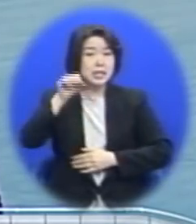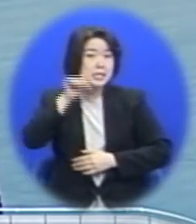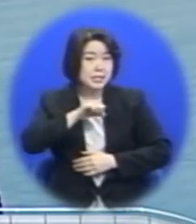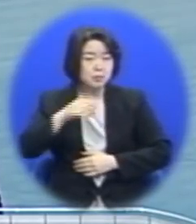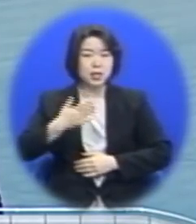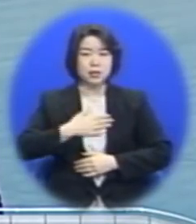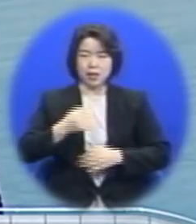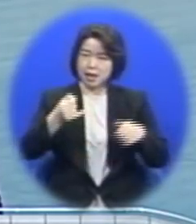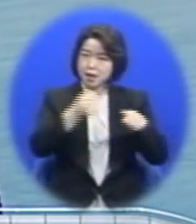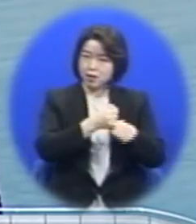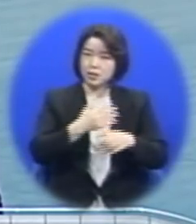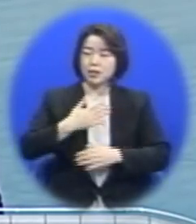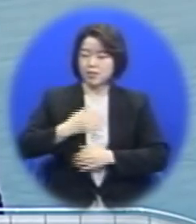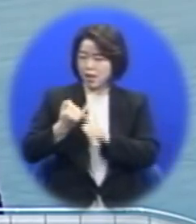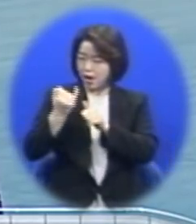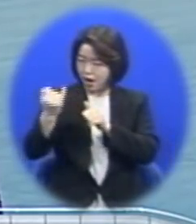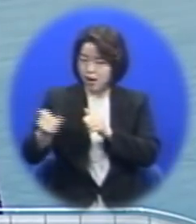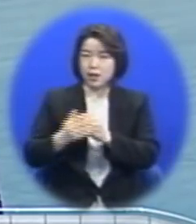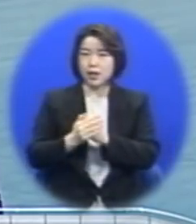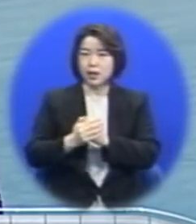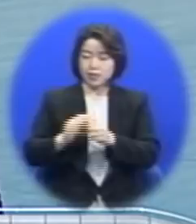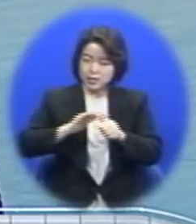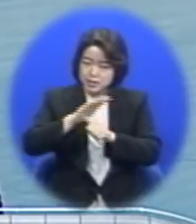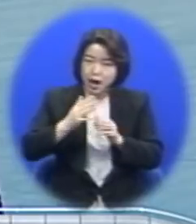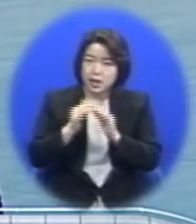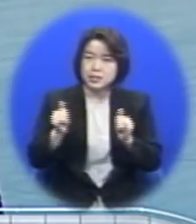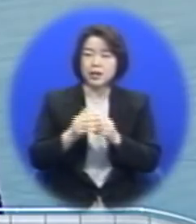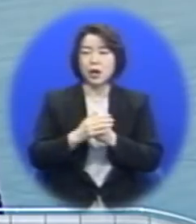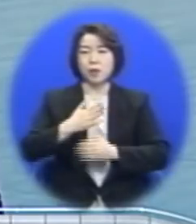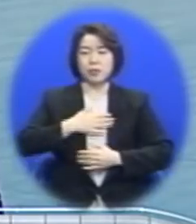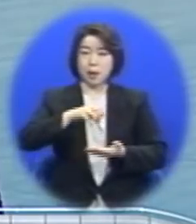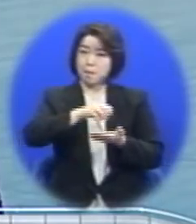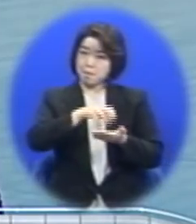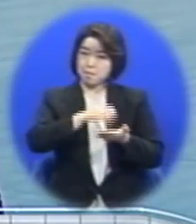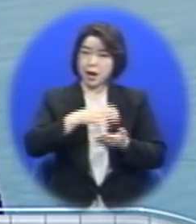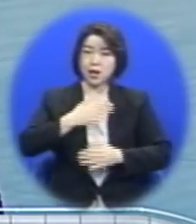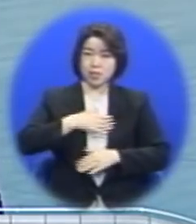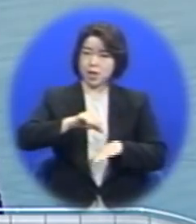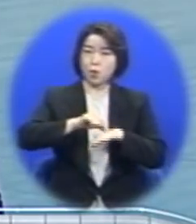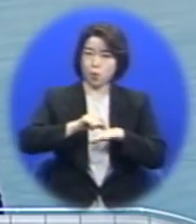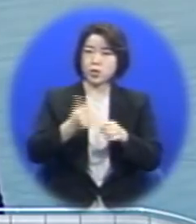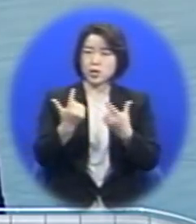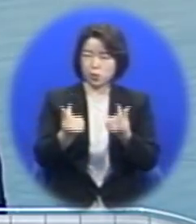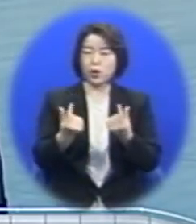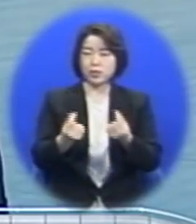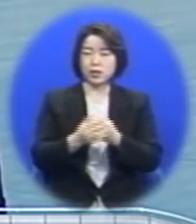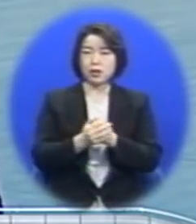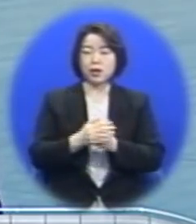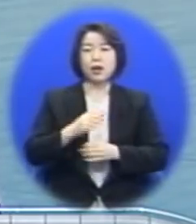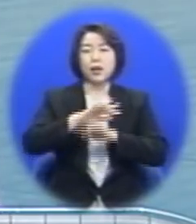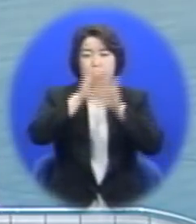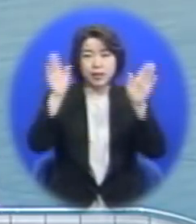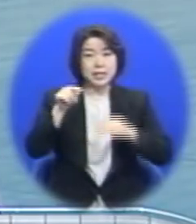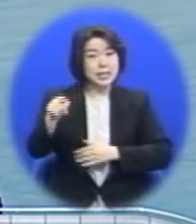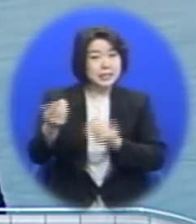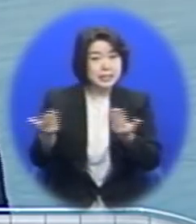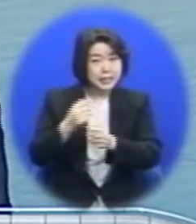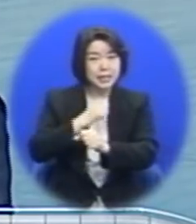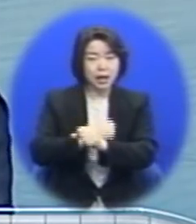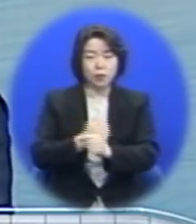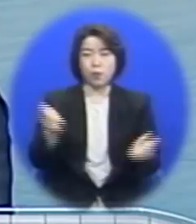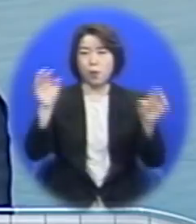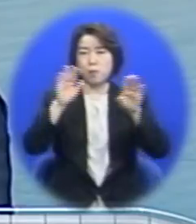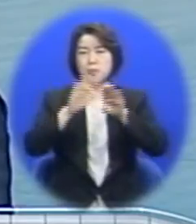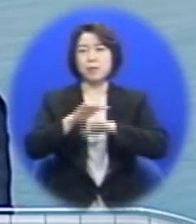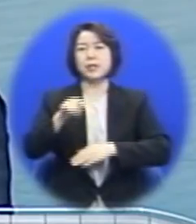내 연인이요, 내 아내요, 내 애인이요, 내 빵이요, 내 고기다. 나는 낮에 그 일을 하고 밤에는